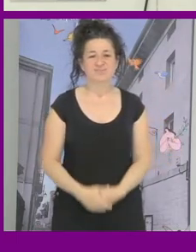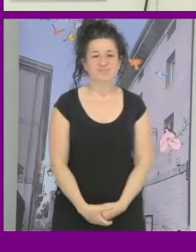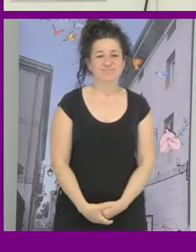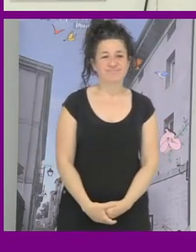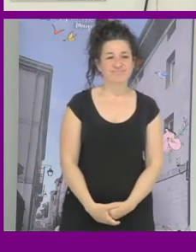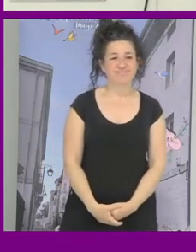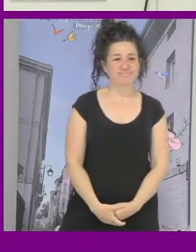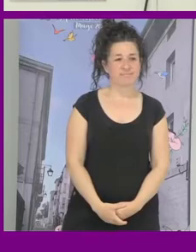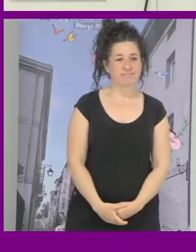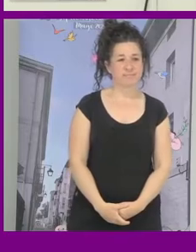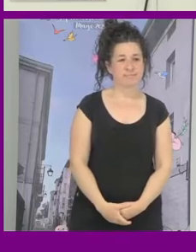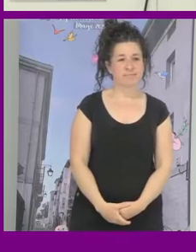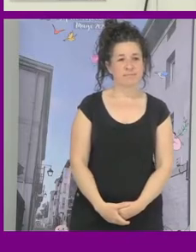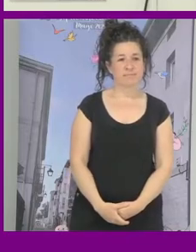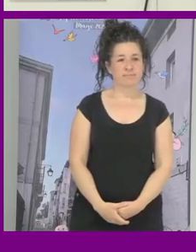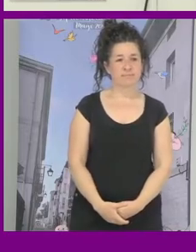Vale.